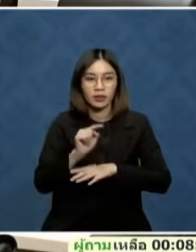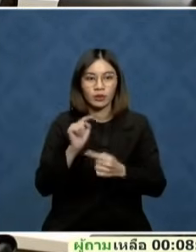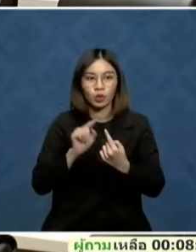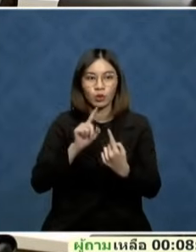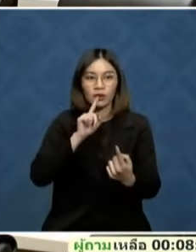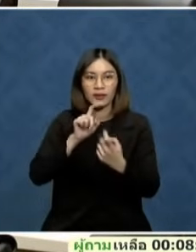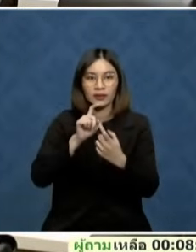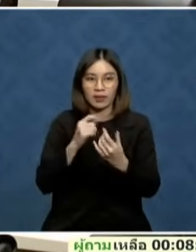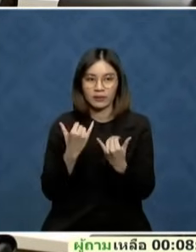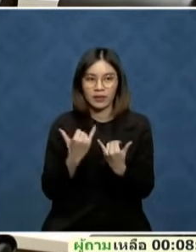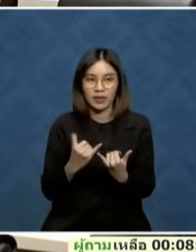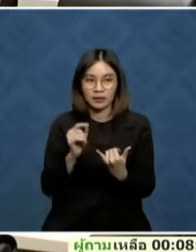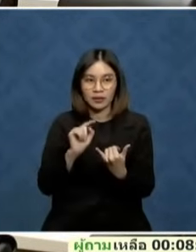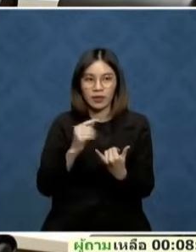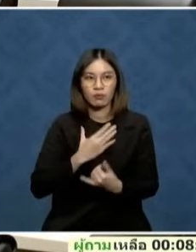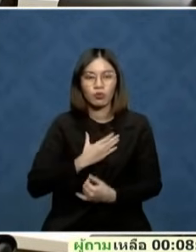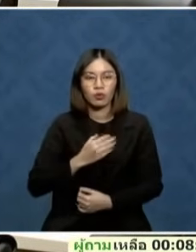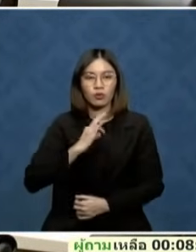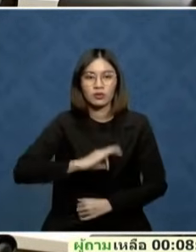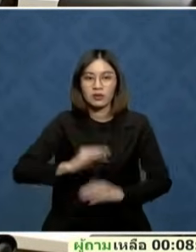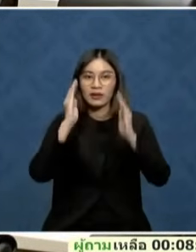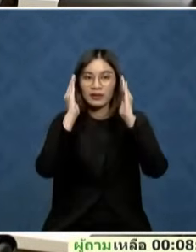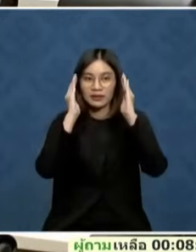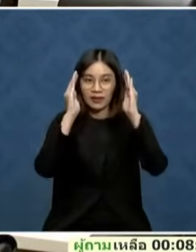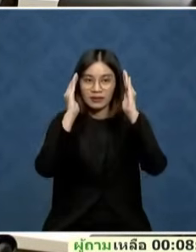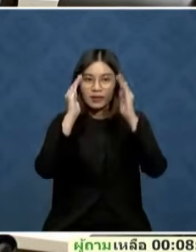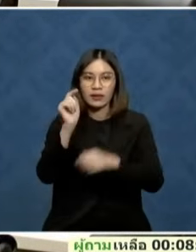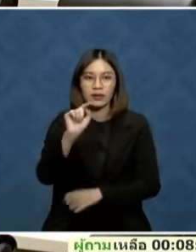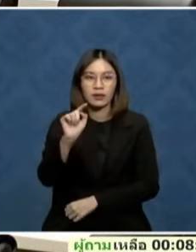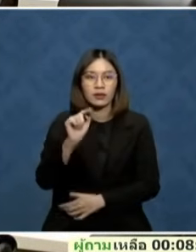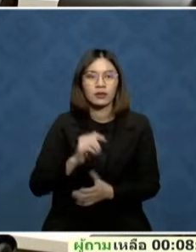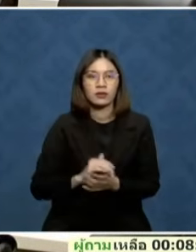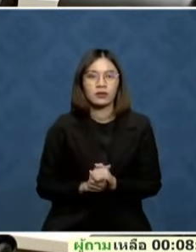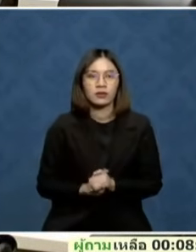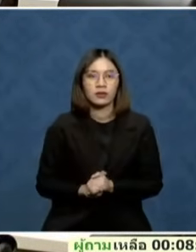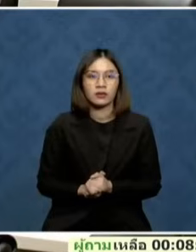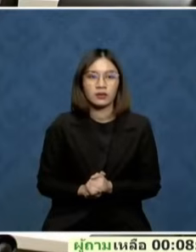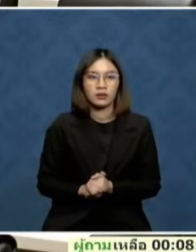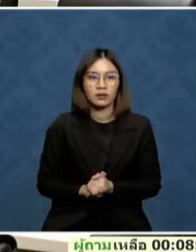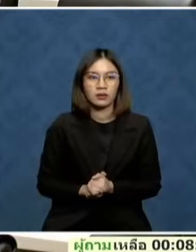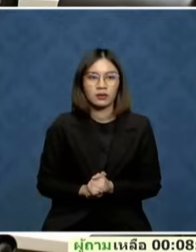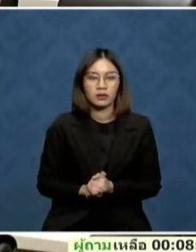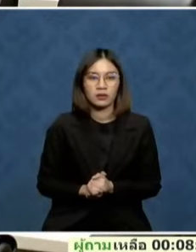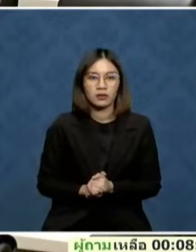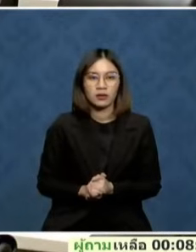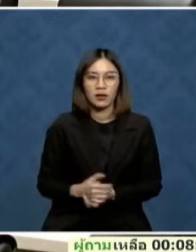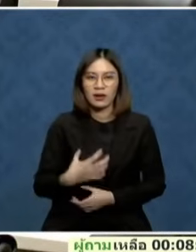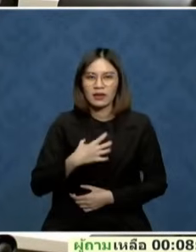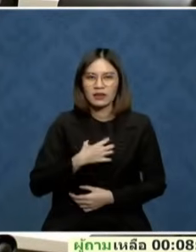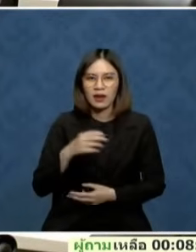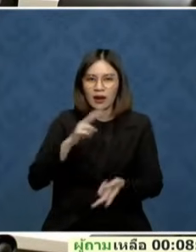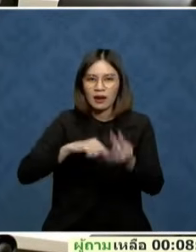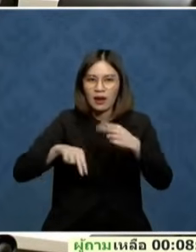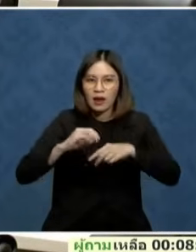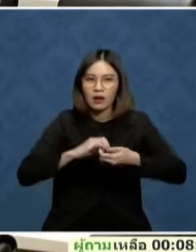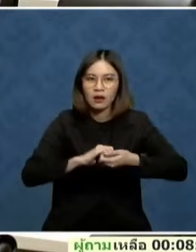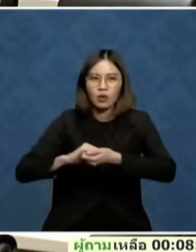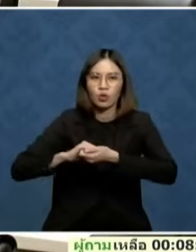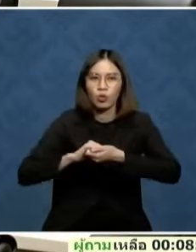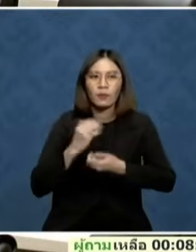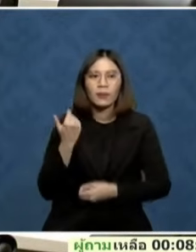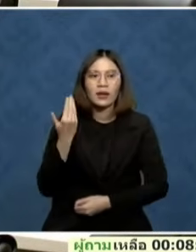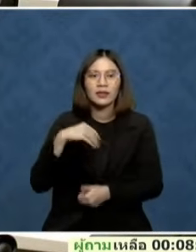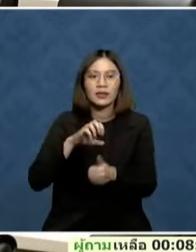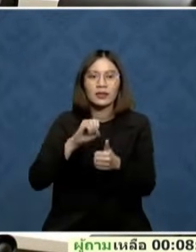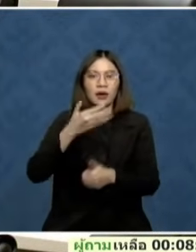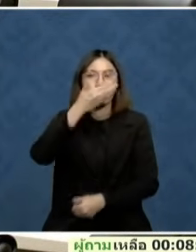งกระทู้ถามในรอบนี้นะครับผมมีความตั้งใจมากครับท่านประธานครับว่าอยากจะแสวงหาความร่วมมือนะครับเมื่อกี้ลืมแนะนำตัว